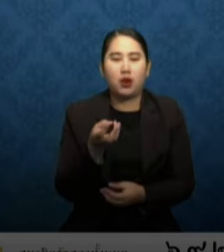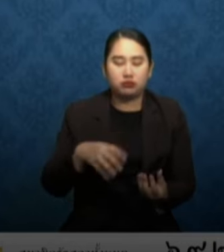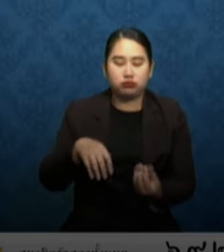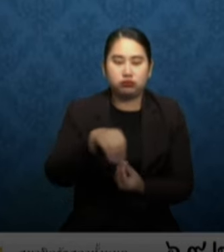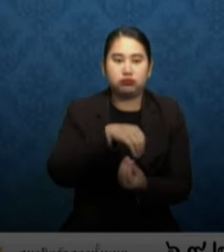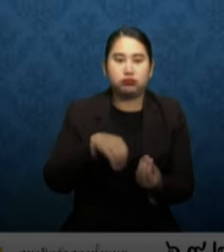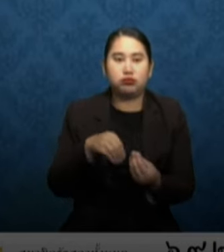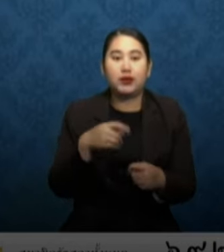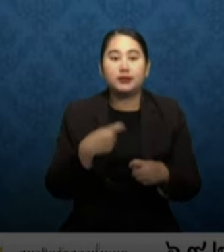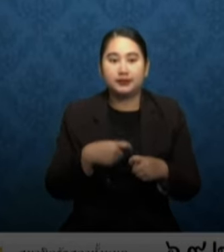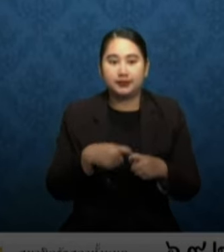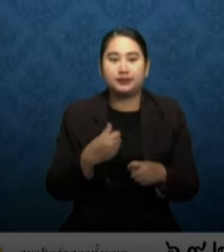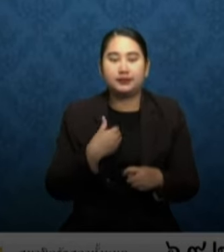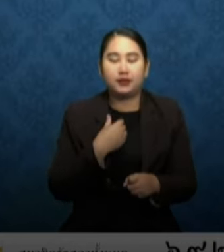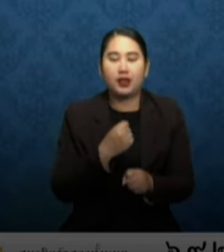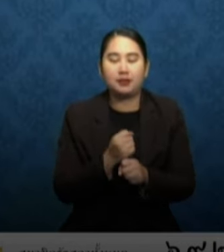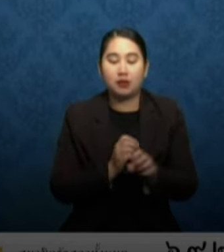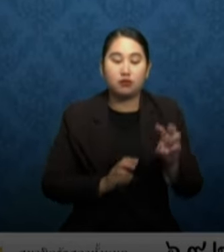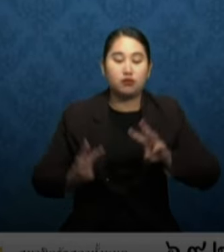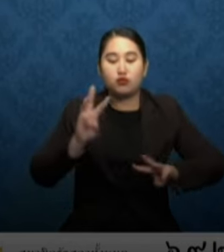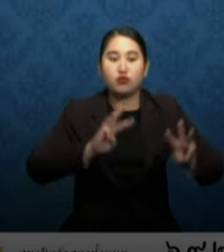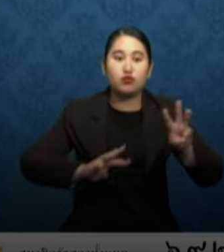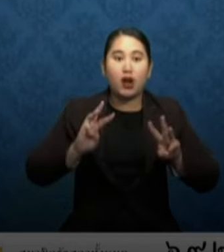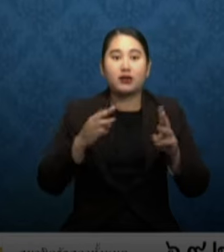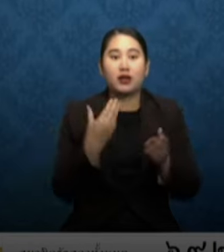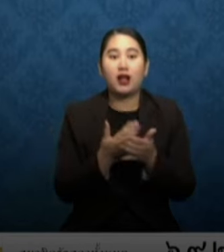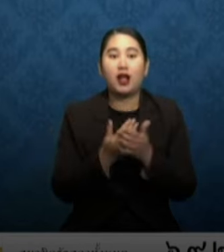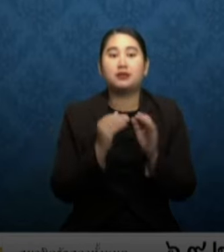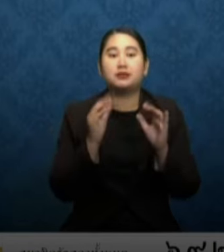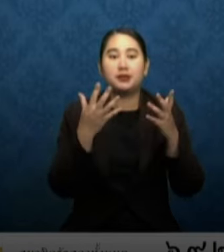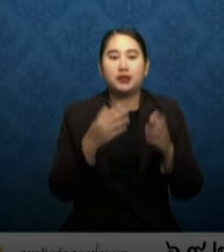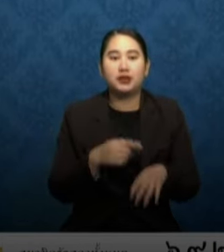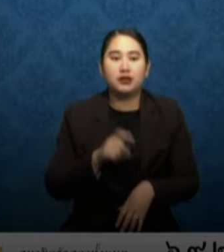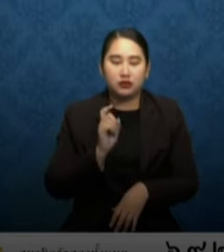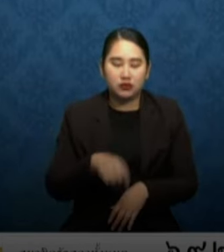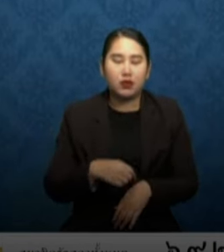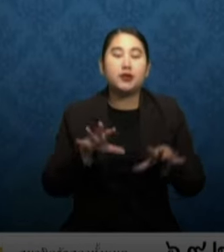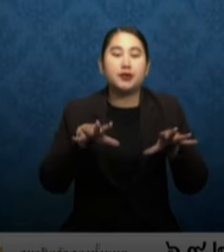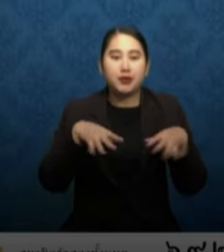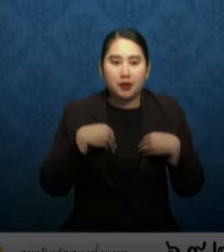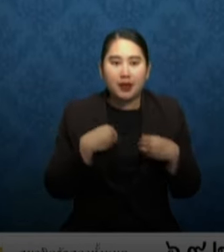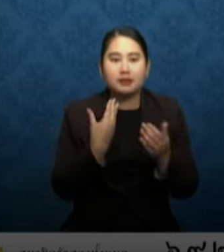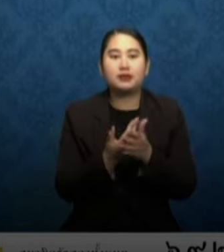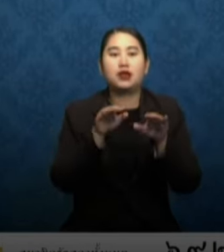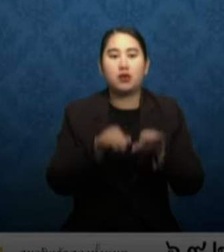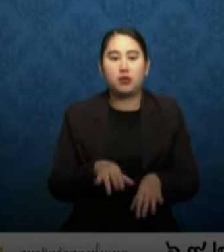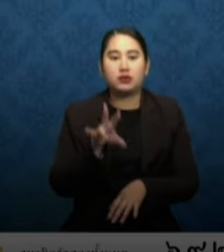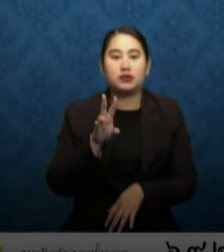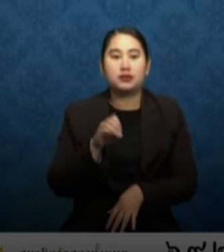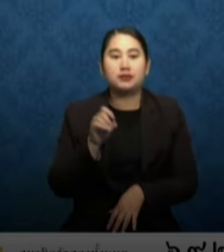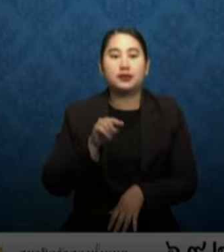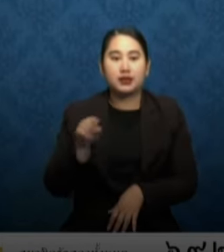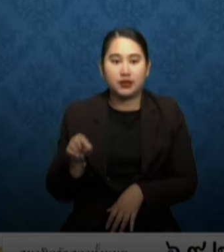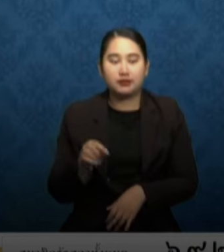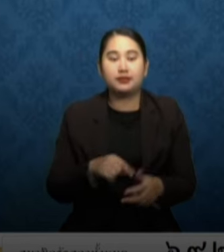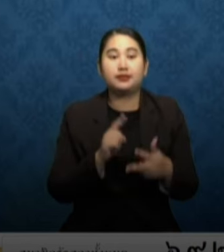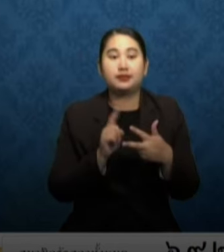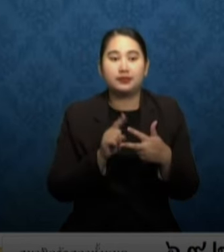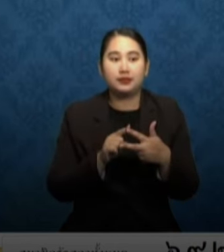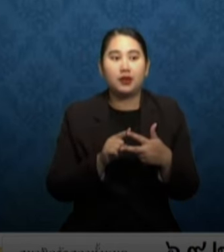อยู่แล้วตกงานเงินไม่พอใช้จำเป็นต้องรับที่70%อีกกรณีครับ